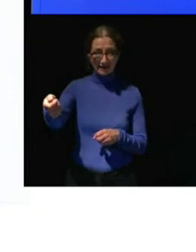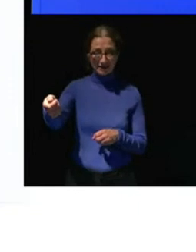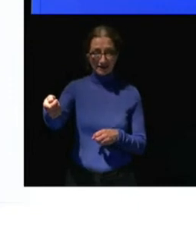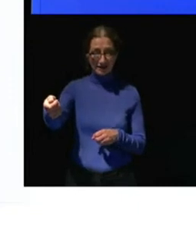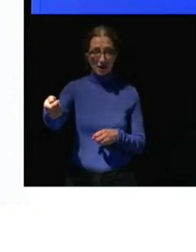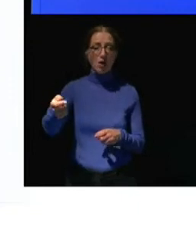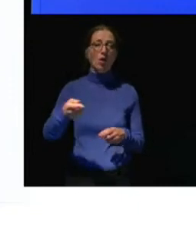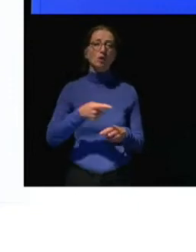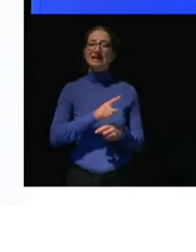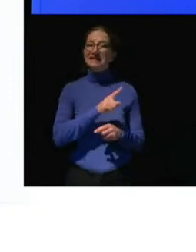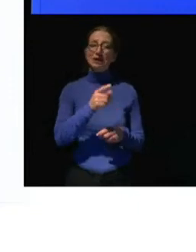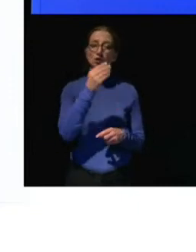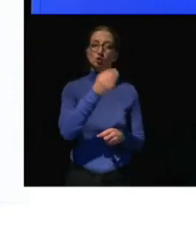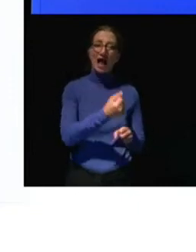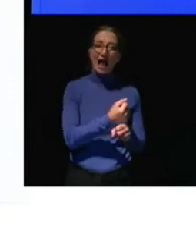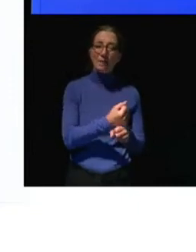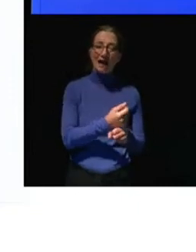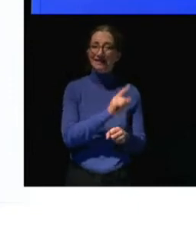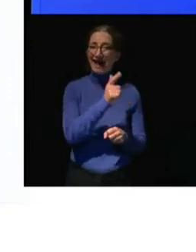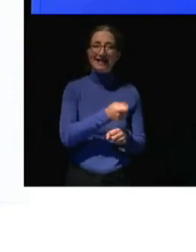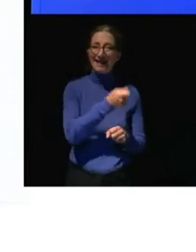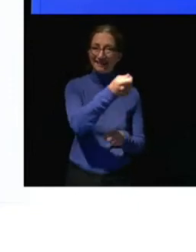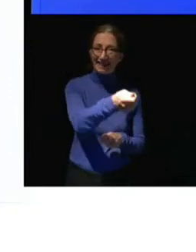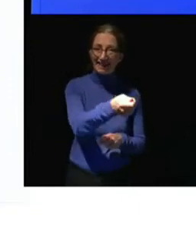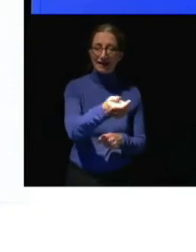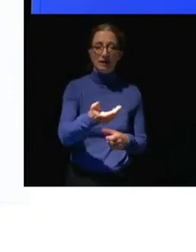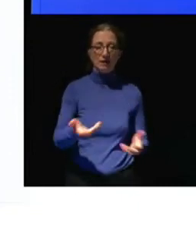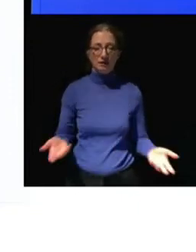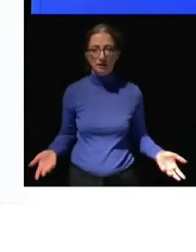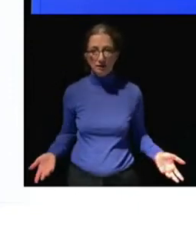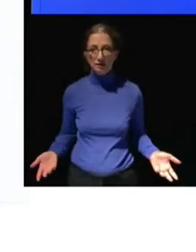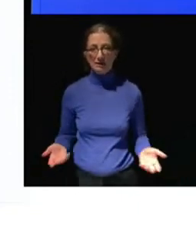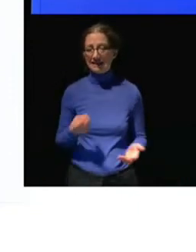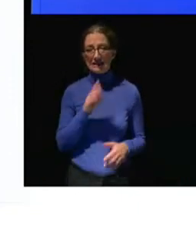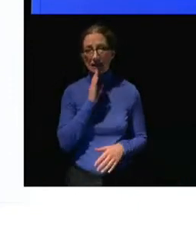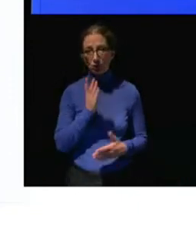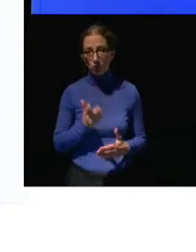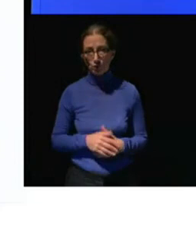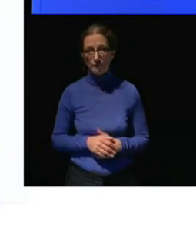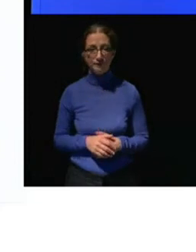gehen, dann ist es halt einfach nur ein Teil und reicht sowieso nicht aus.